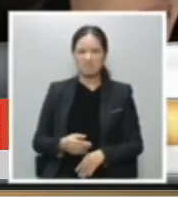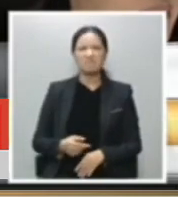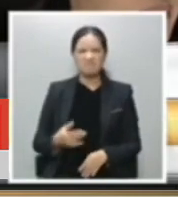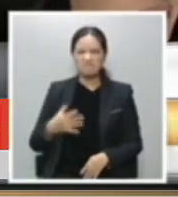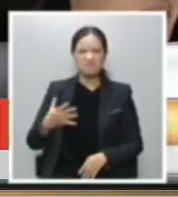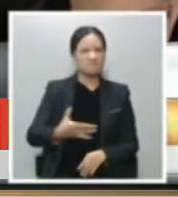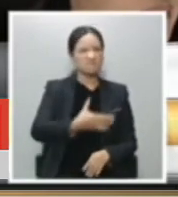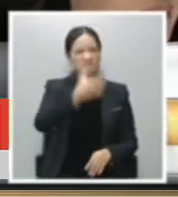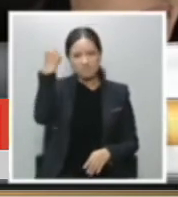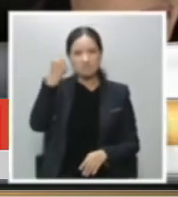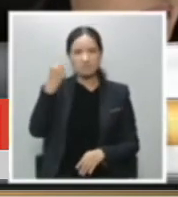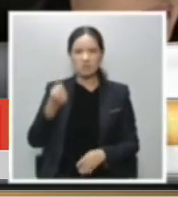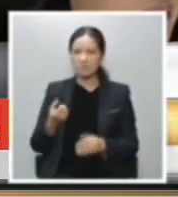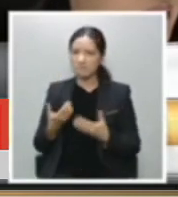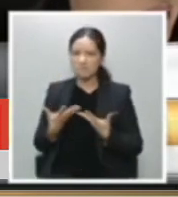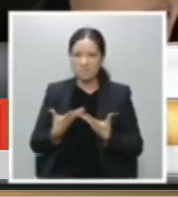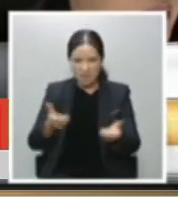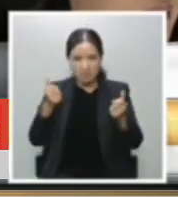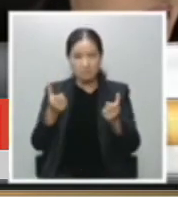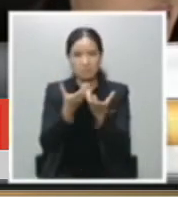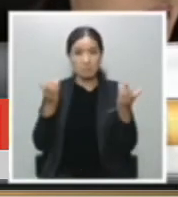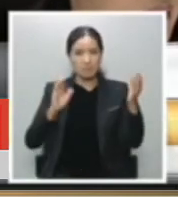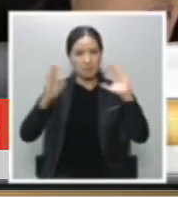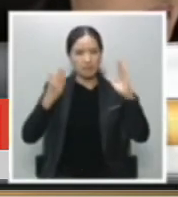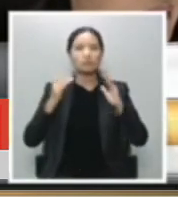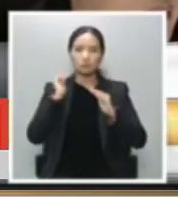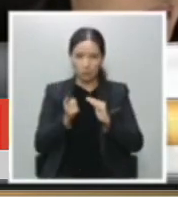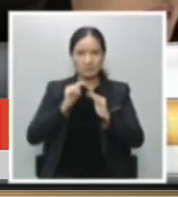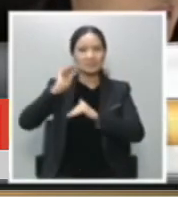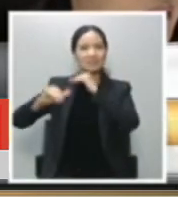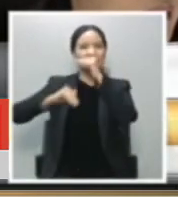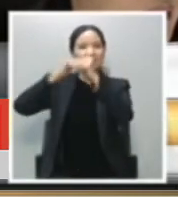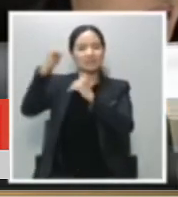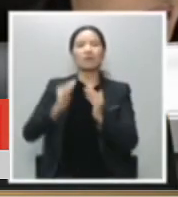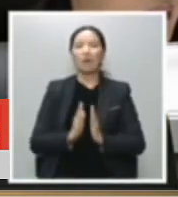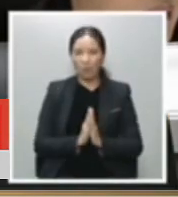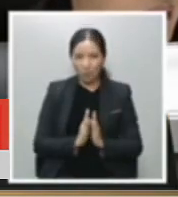ผด็จการจงพินาศประชาธิปไตยจงเจริญขอบพระคุณท่านประธานค่ะ